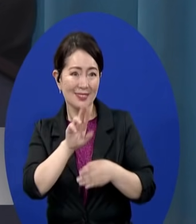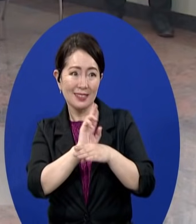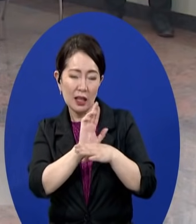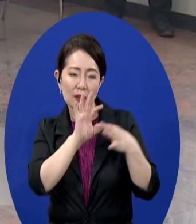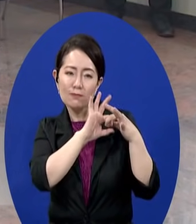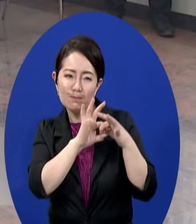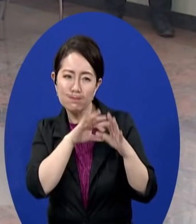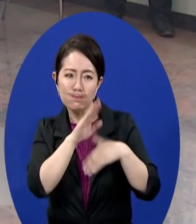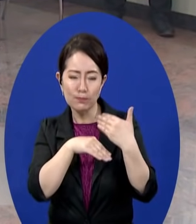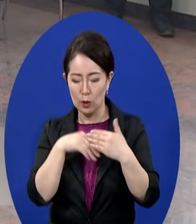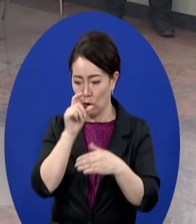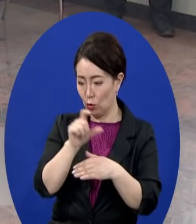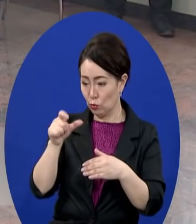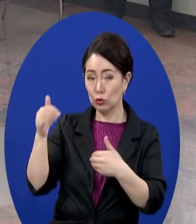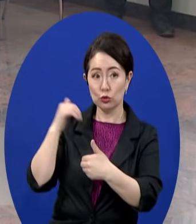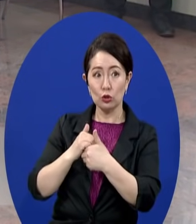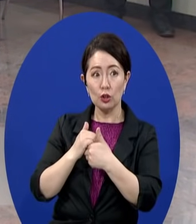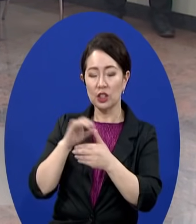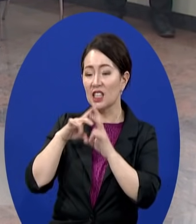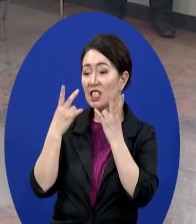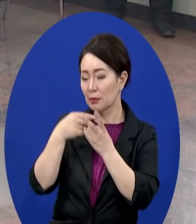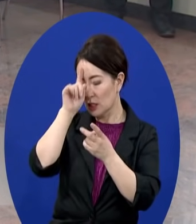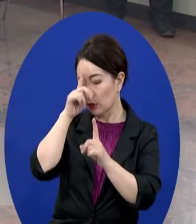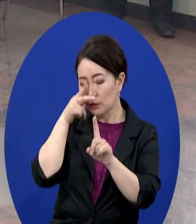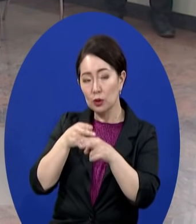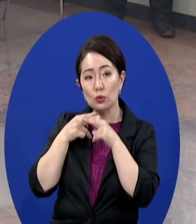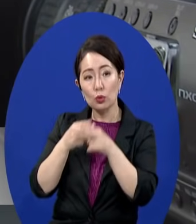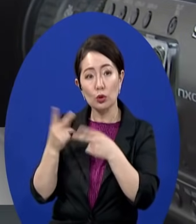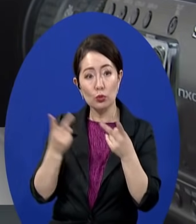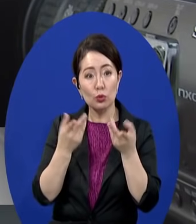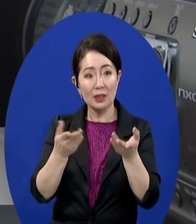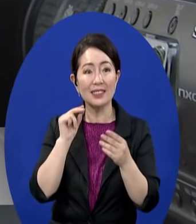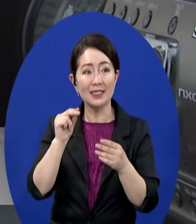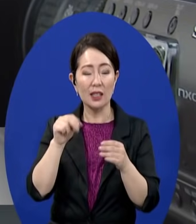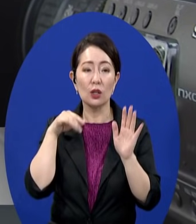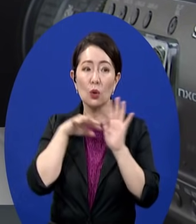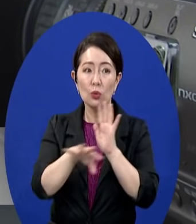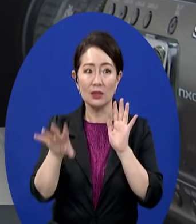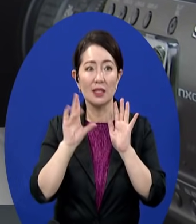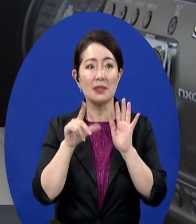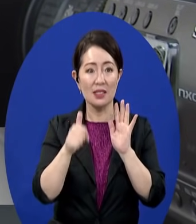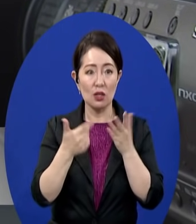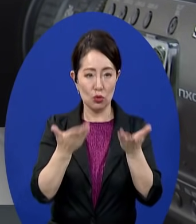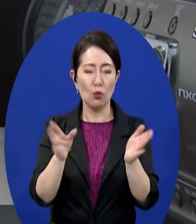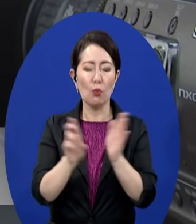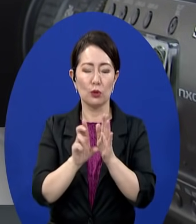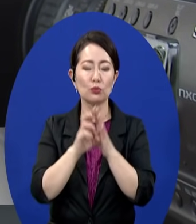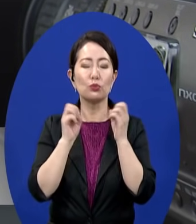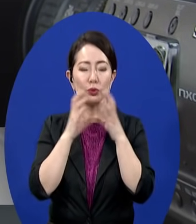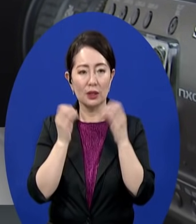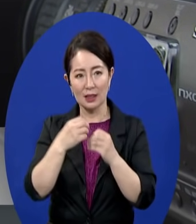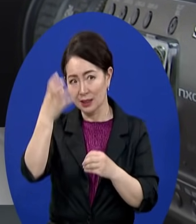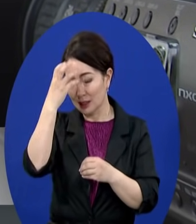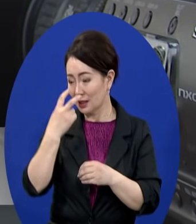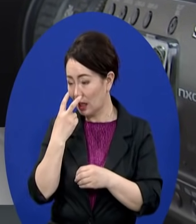хэвшилтэй болох, хүн амд үзүүлэх нийгмийн эрүүл мэндийн тусламж үйлчилгээний чанар хүртээмж сайжрах боломж үрдэнэ гэж засгийн